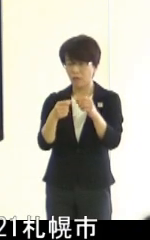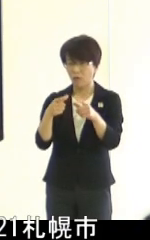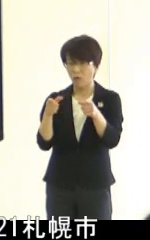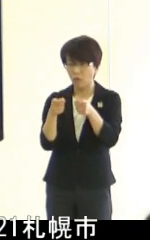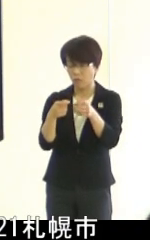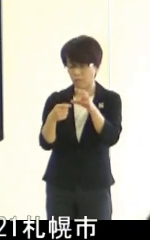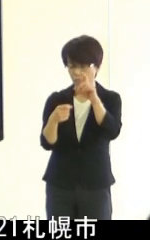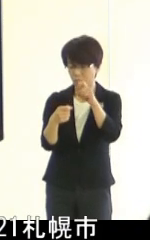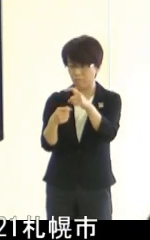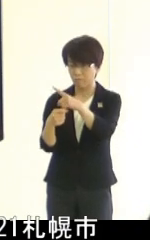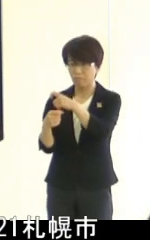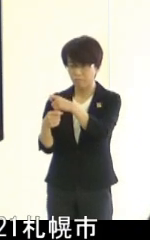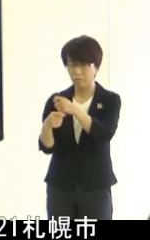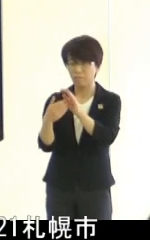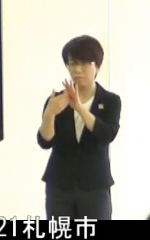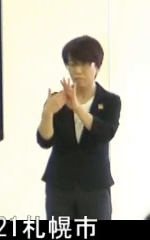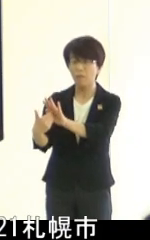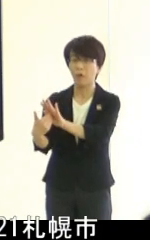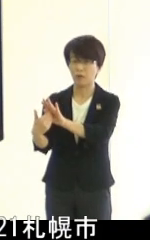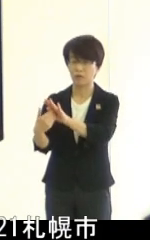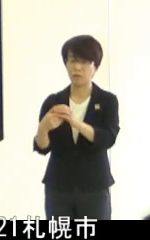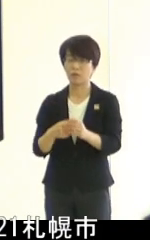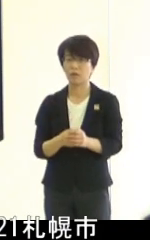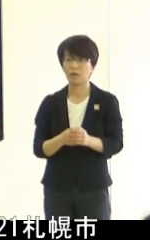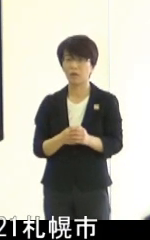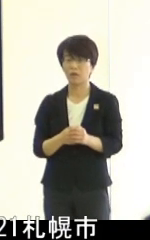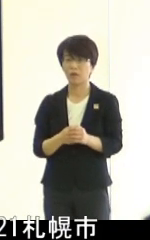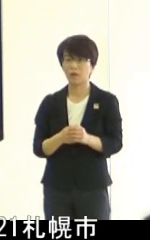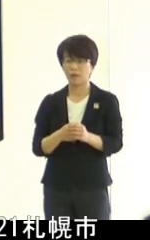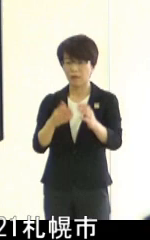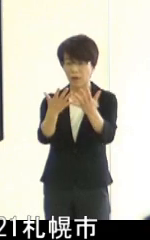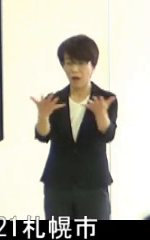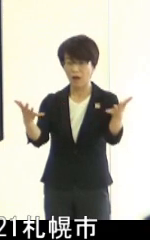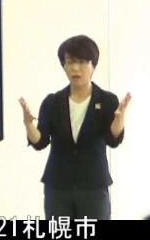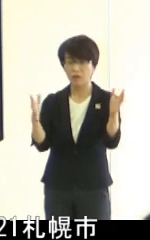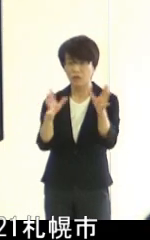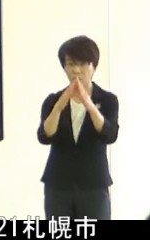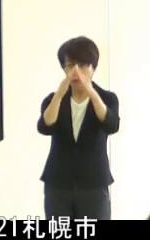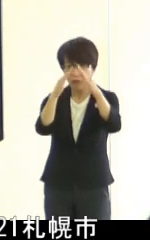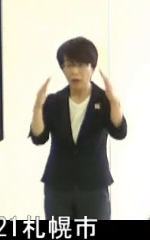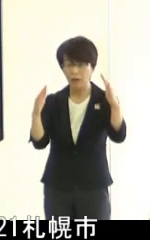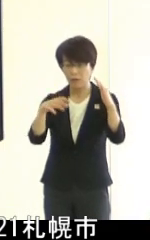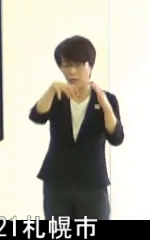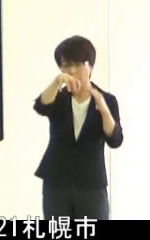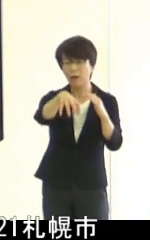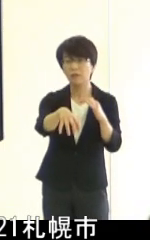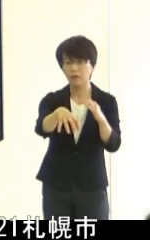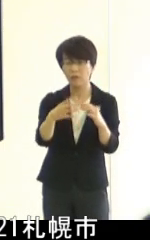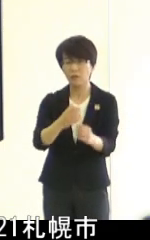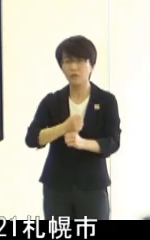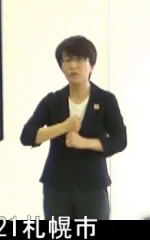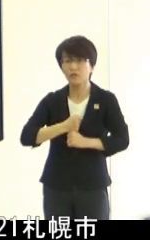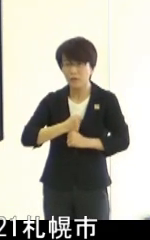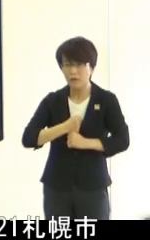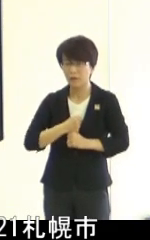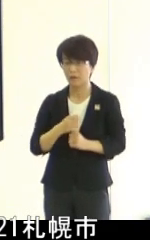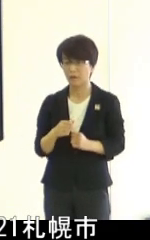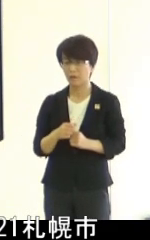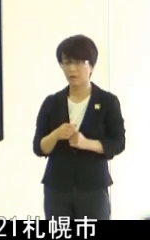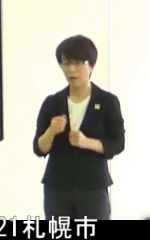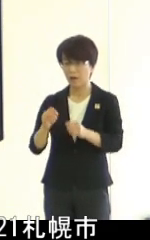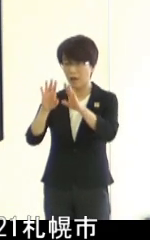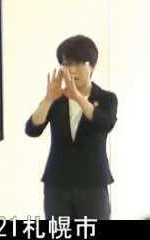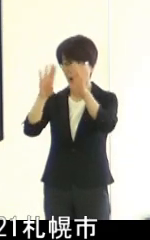いただくしかないというふうに思いますしまたあの集会などでのですね会場でのちょいこれあの主催者